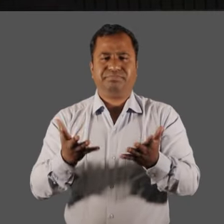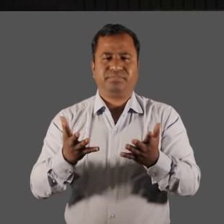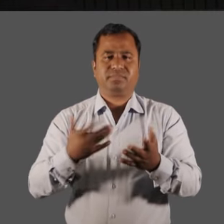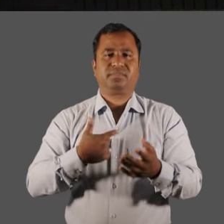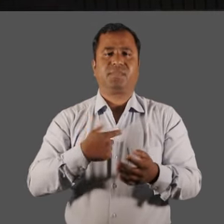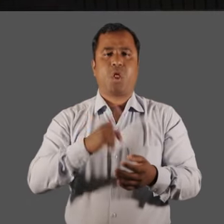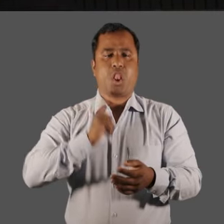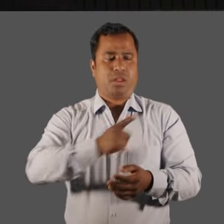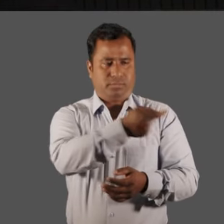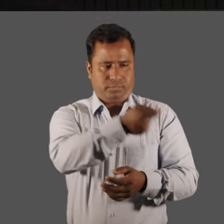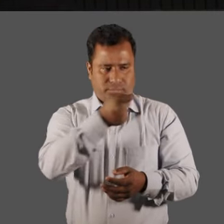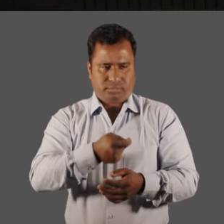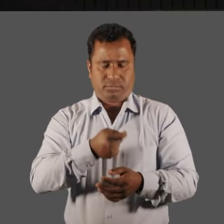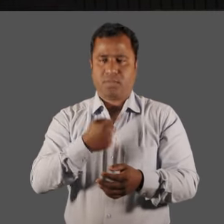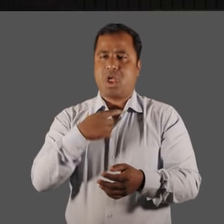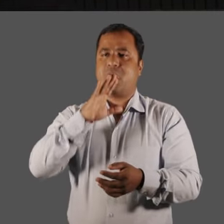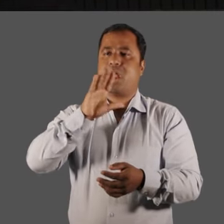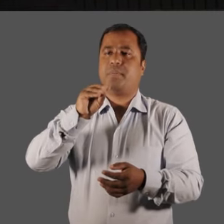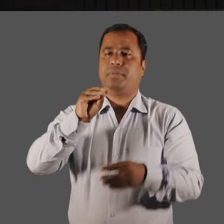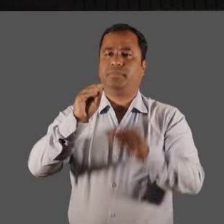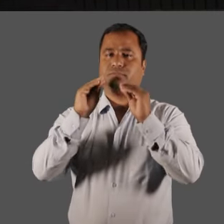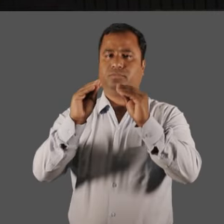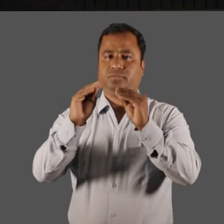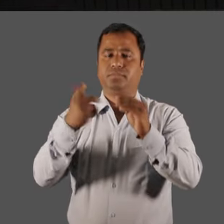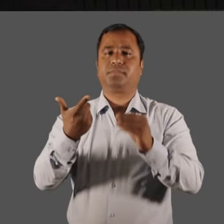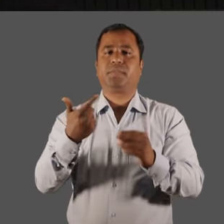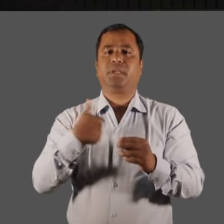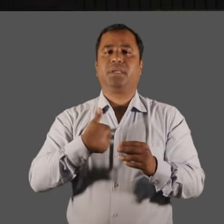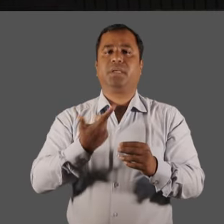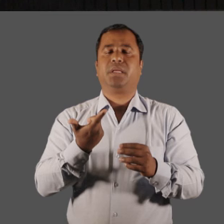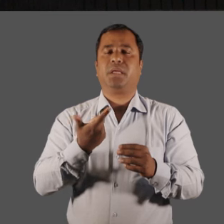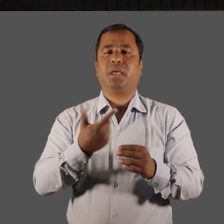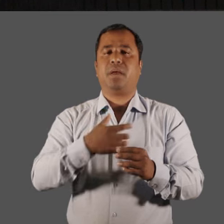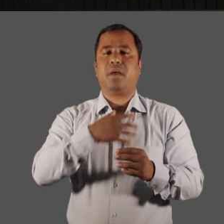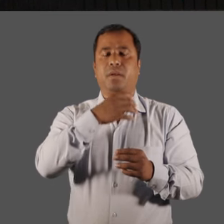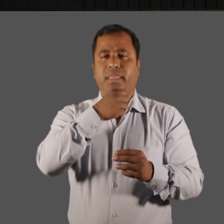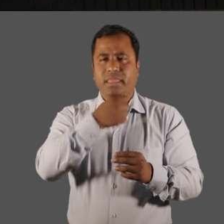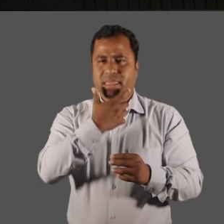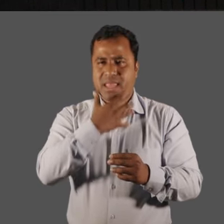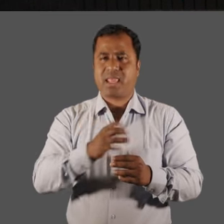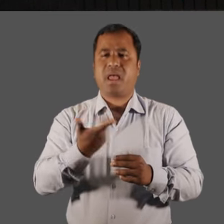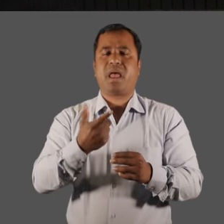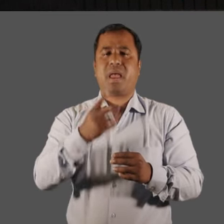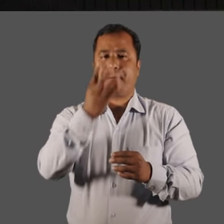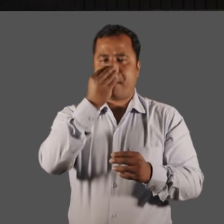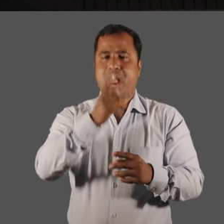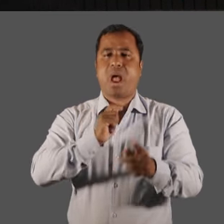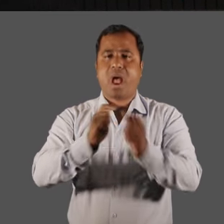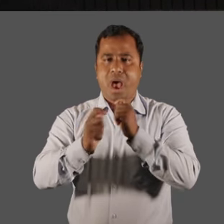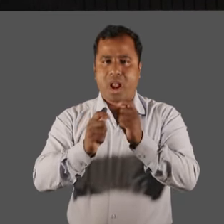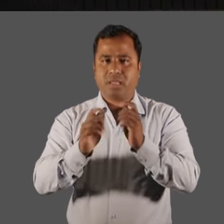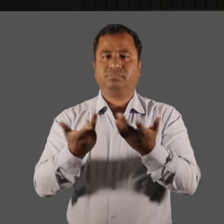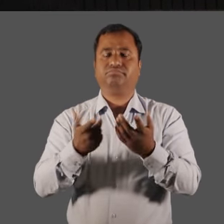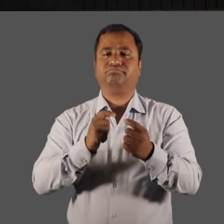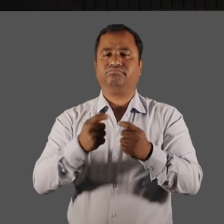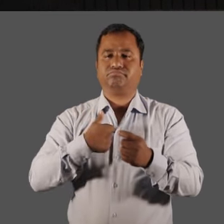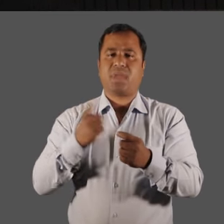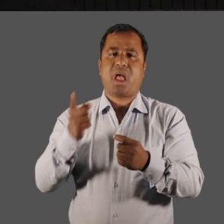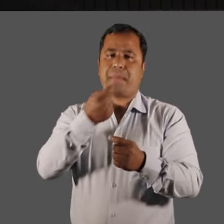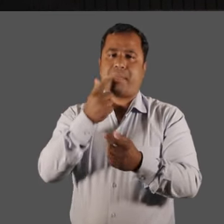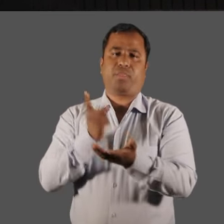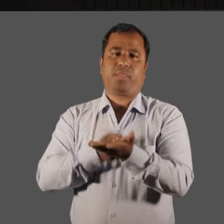না, আমার থ্রুতে বুঝিয়েছেন। আমি আমি হয়তোবা আমার যারা ফ্যামিলিতে যারা বড়রা আছেন তাদের সাথে আমি কথা বলতে হয়েছে, না আমি কথা